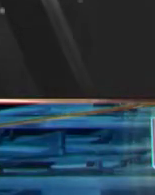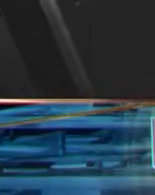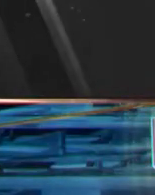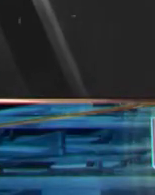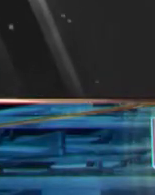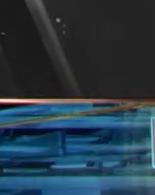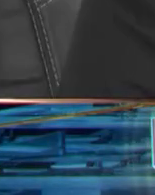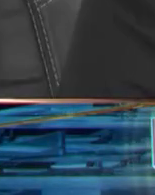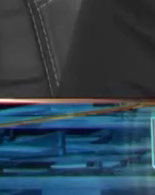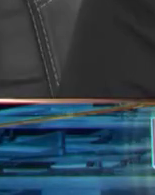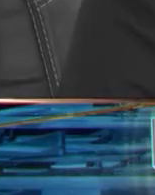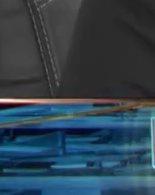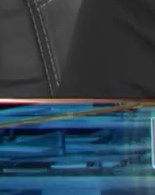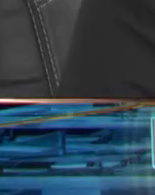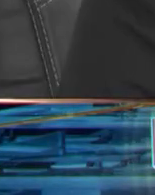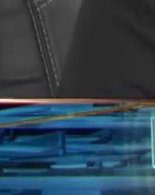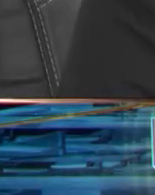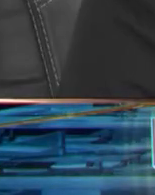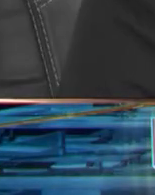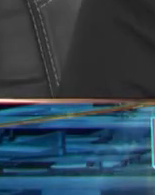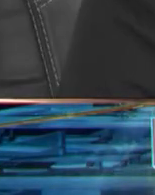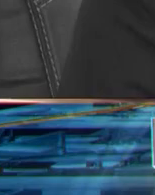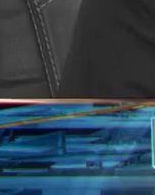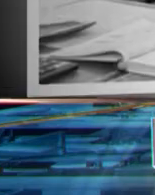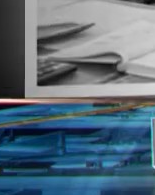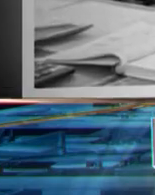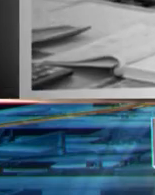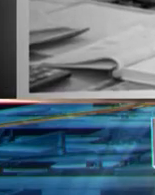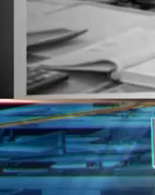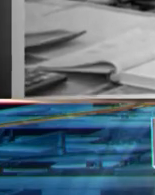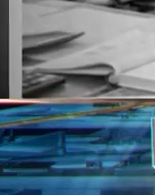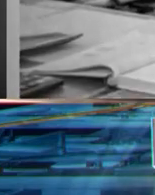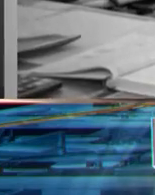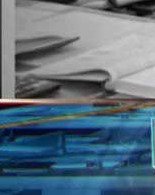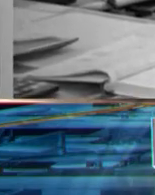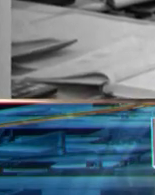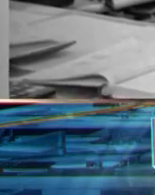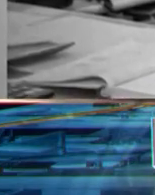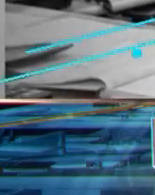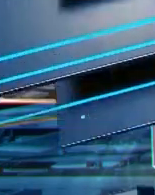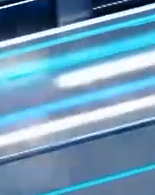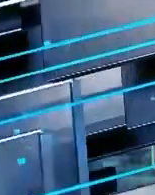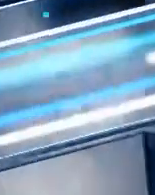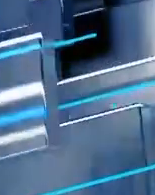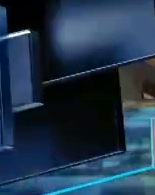Тіршілік тұтамдап таусылады. Бүгін жетісулықтар үш танымал тұлғасынан, үш ардақты азаматынан айырылды.